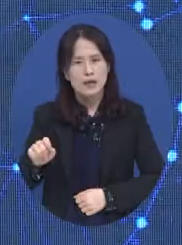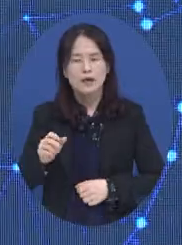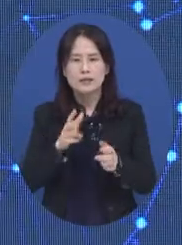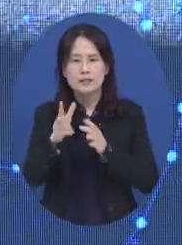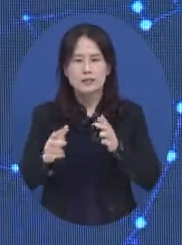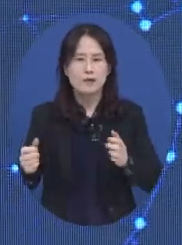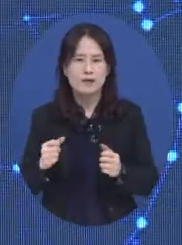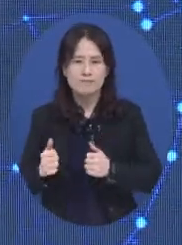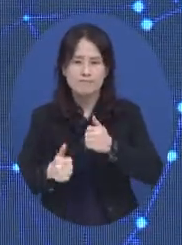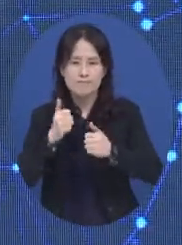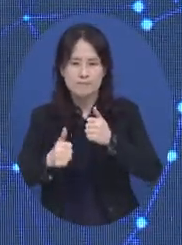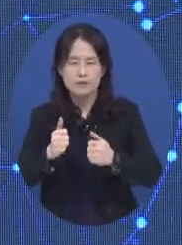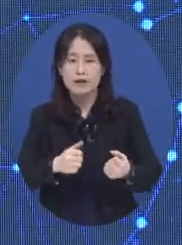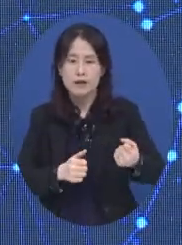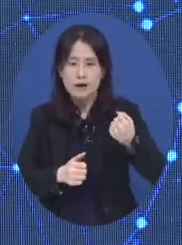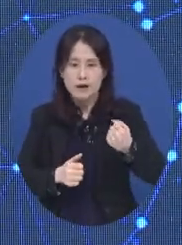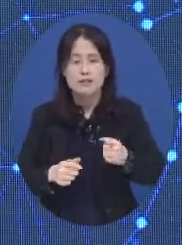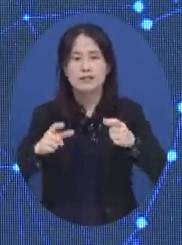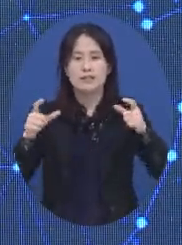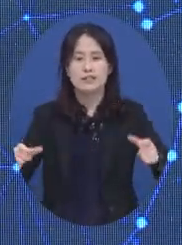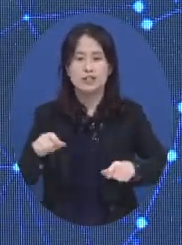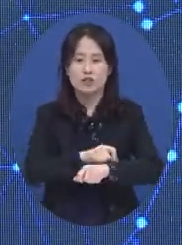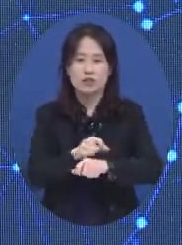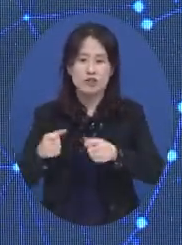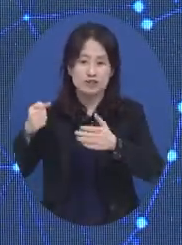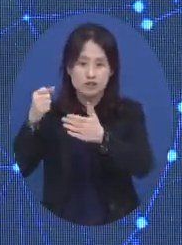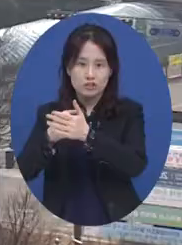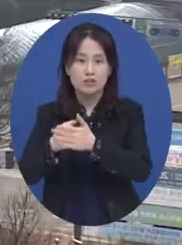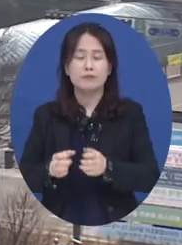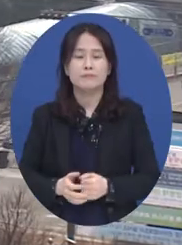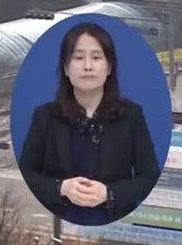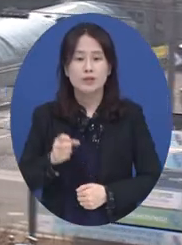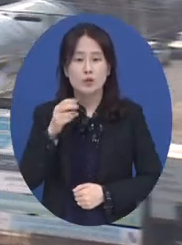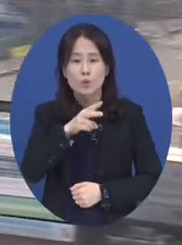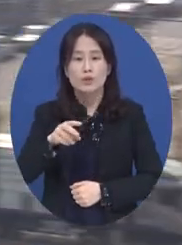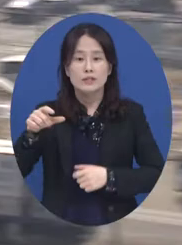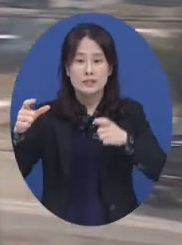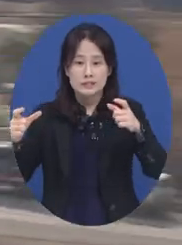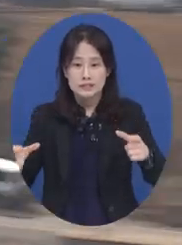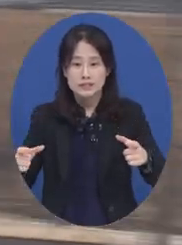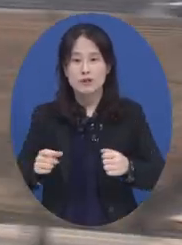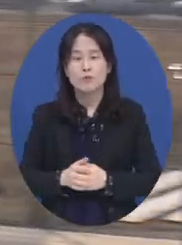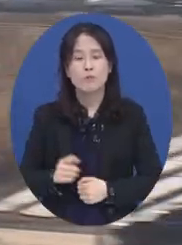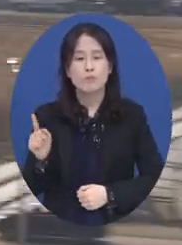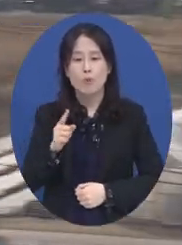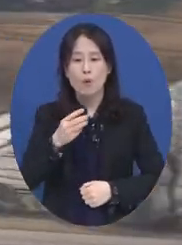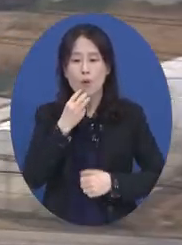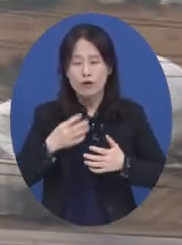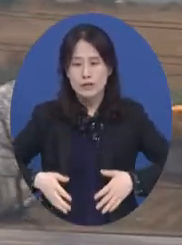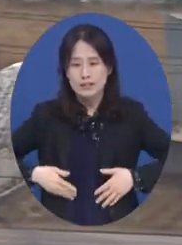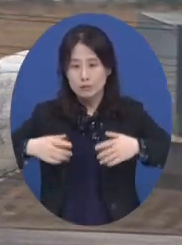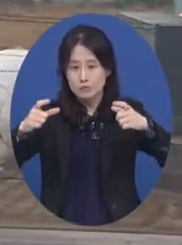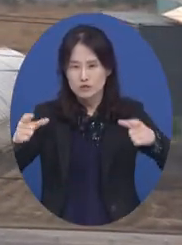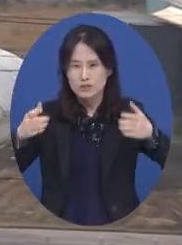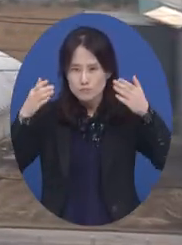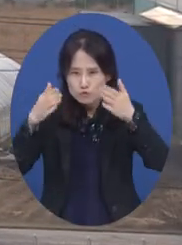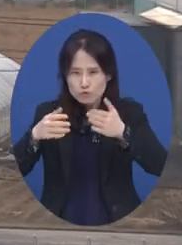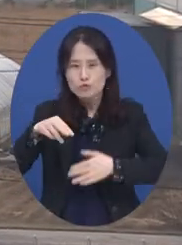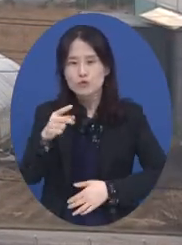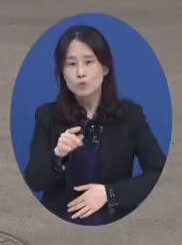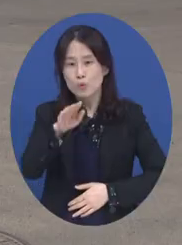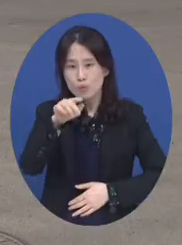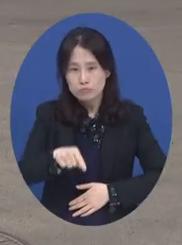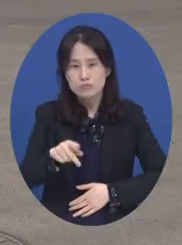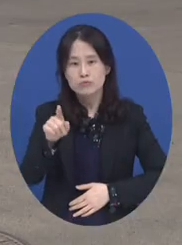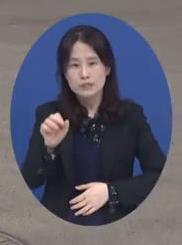경쟁력을 높이기 위한 소부장 특화단지로 지정됐습니다. 용인 반도체 클러스터는 경기 남부권에 집중돼 있는